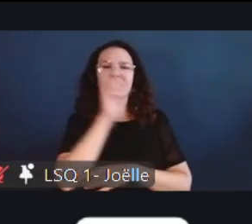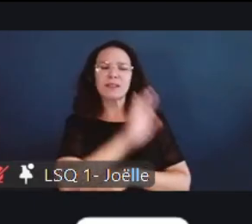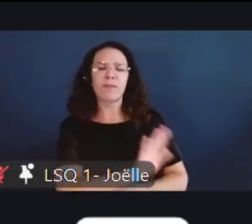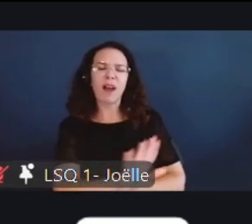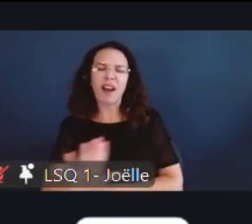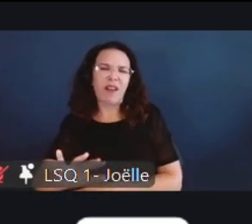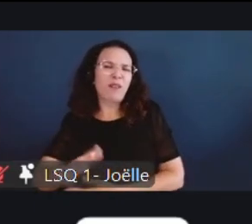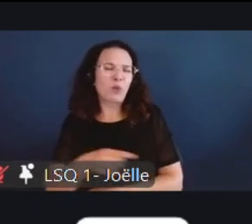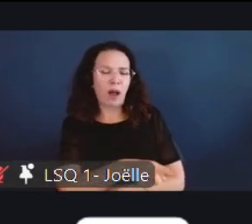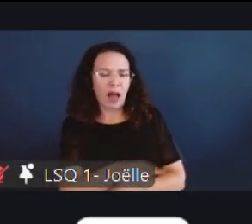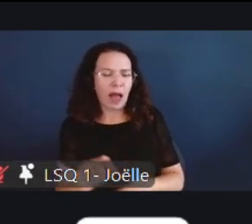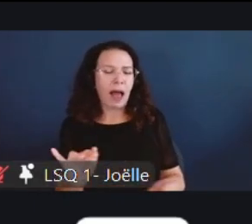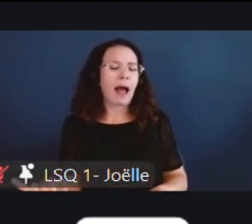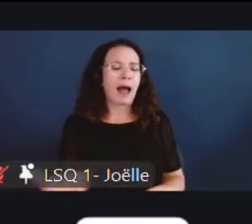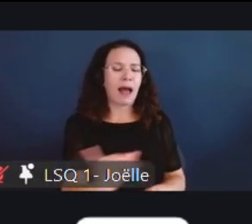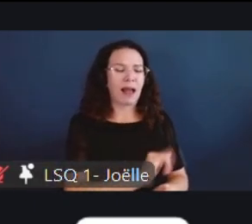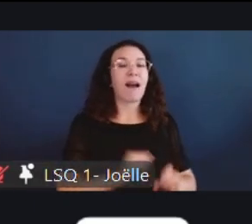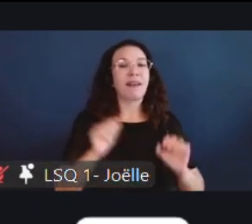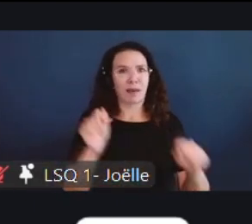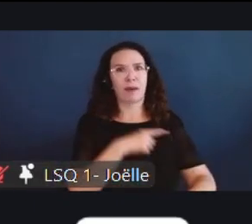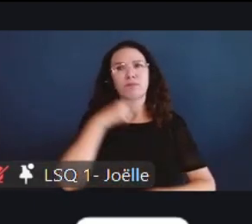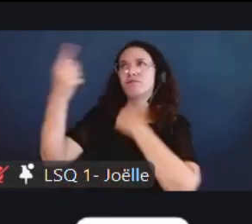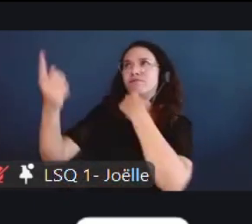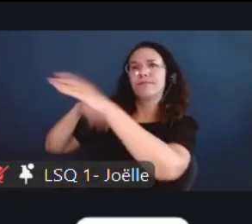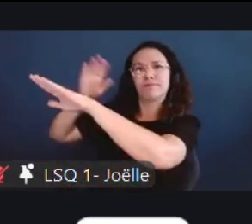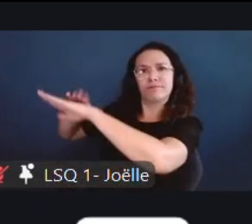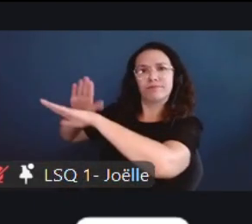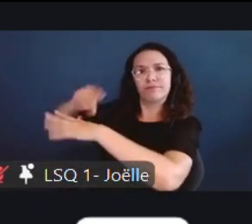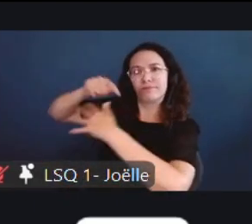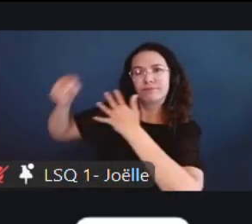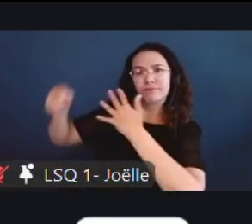vécues, ce qui nous permet de formuler des recommandations.